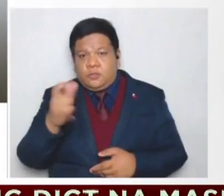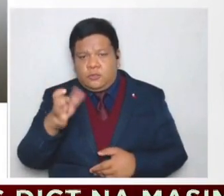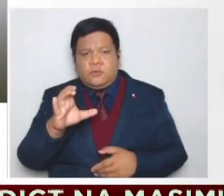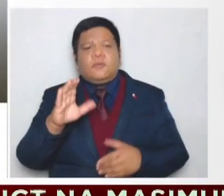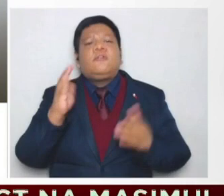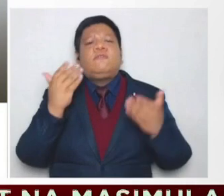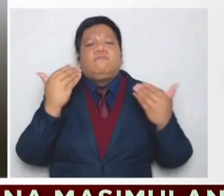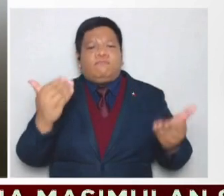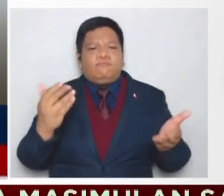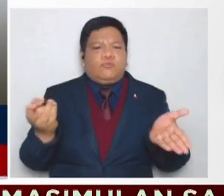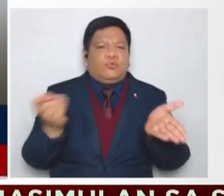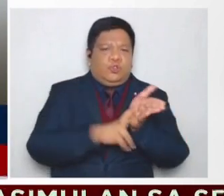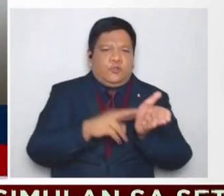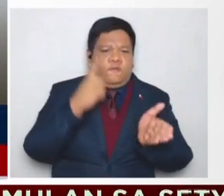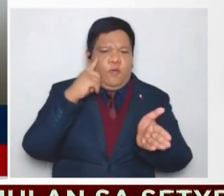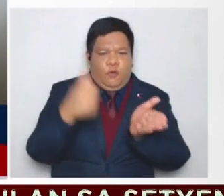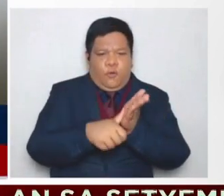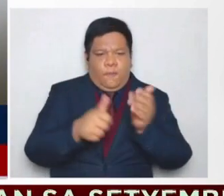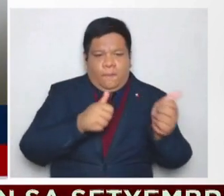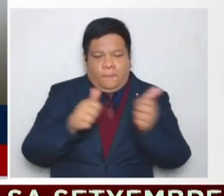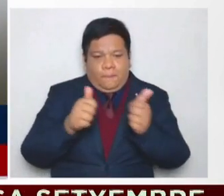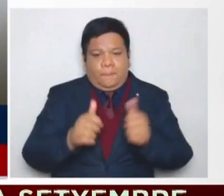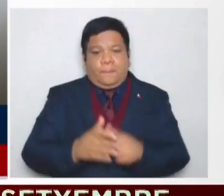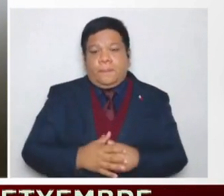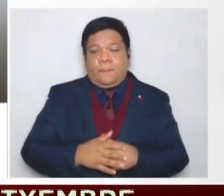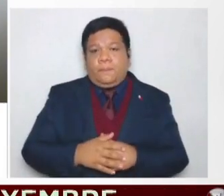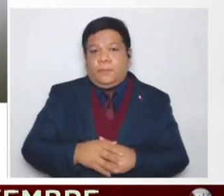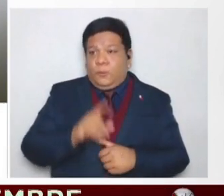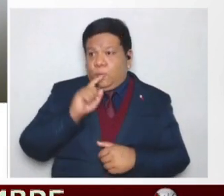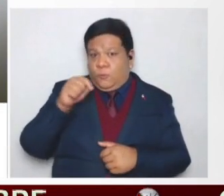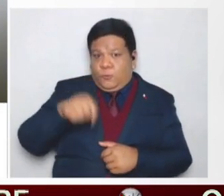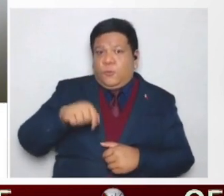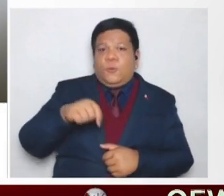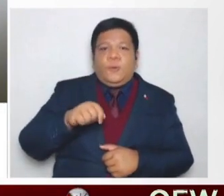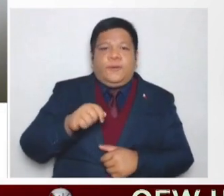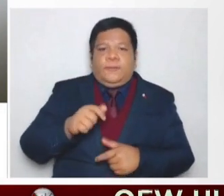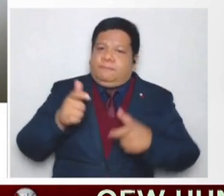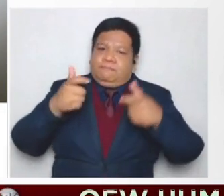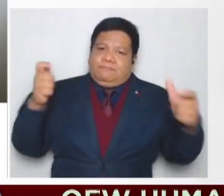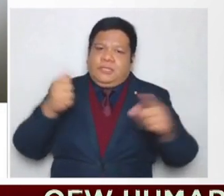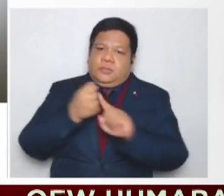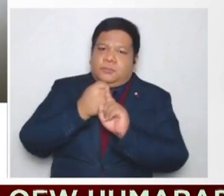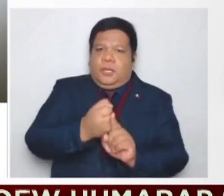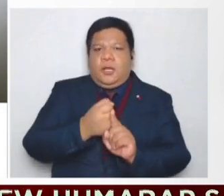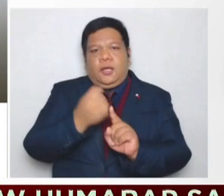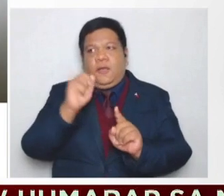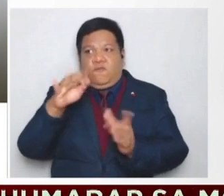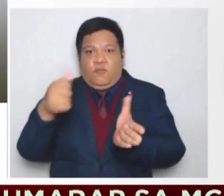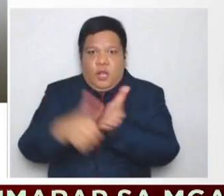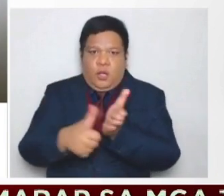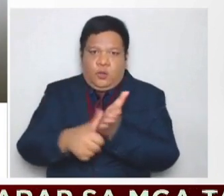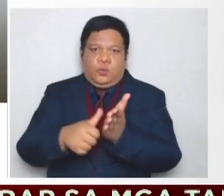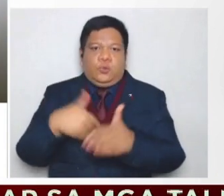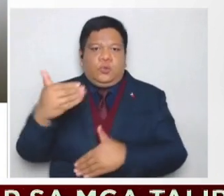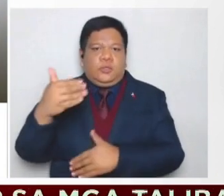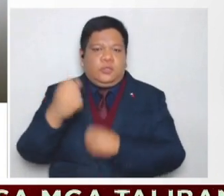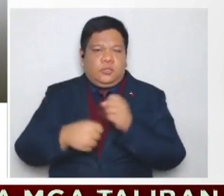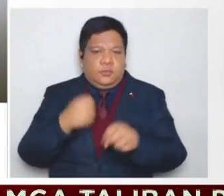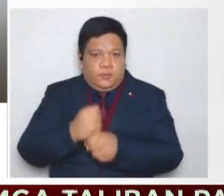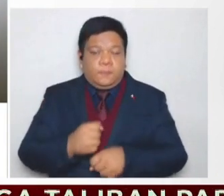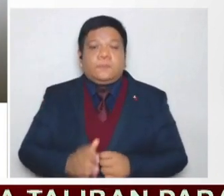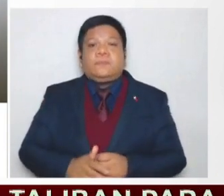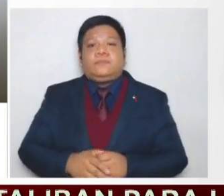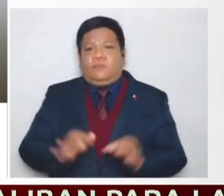a most consequential election in our country's history. Kaya naman mahalaga na